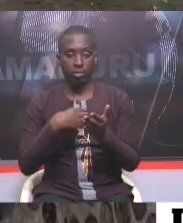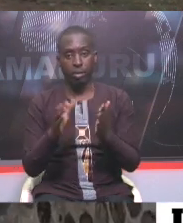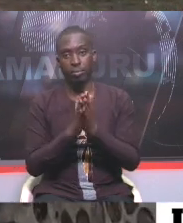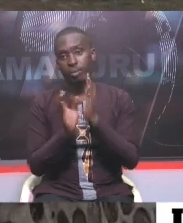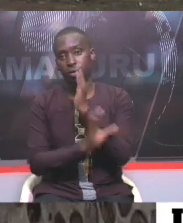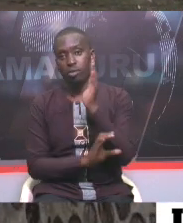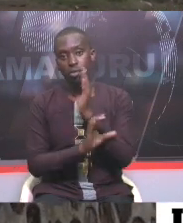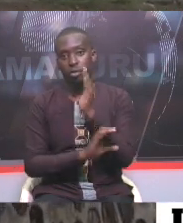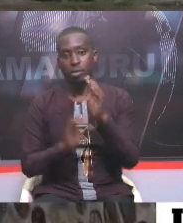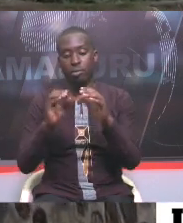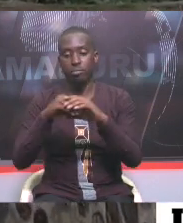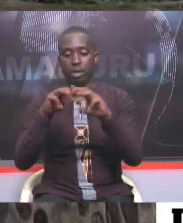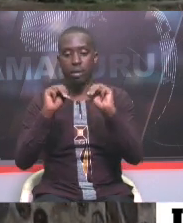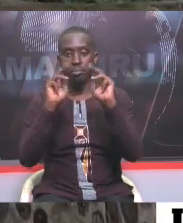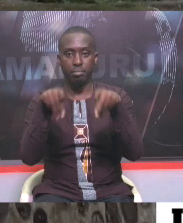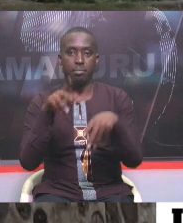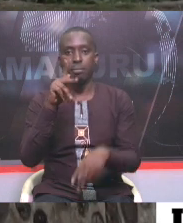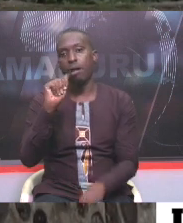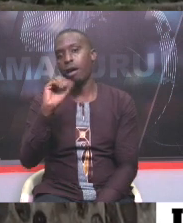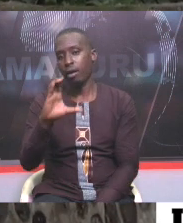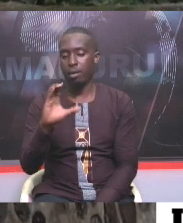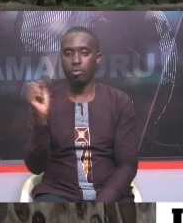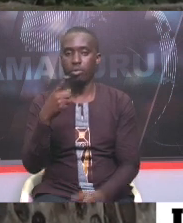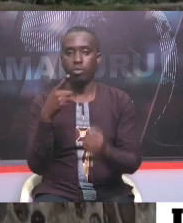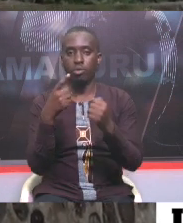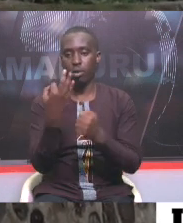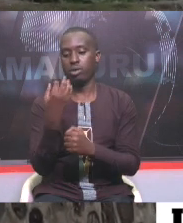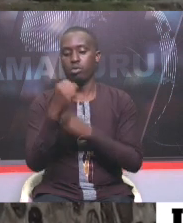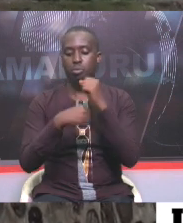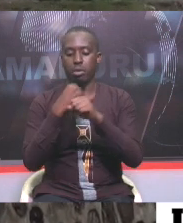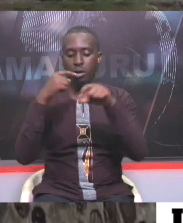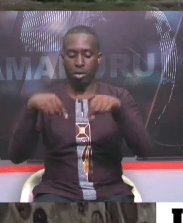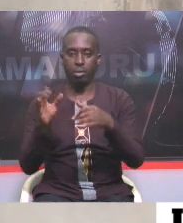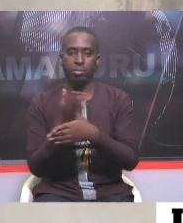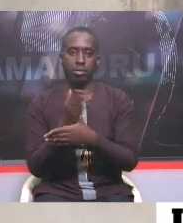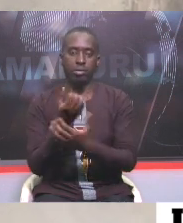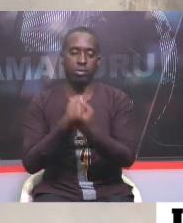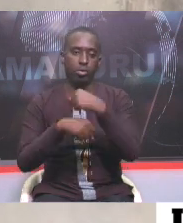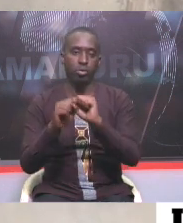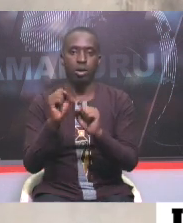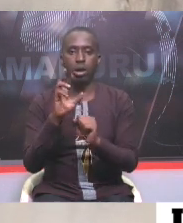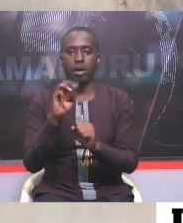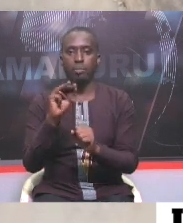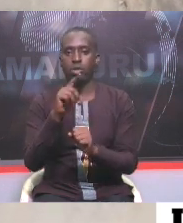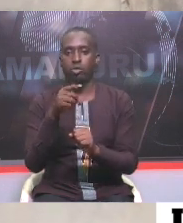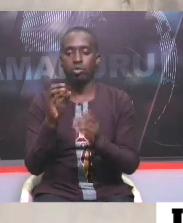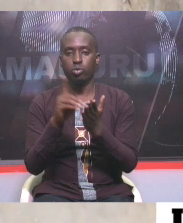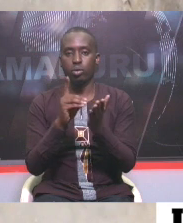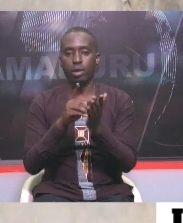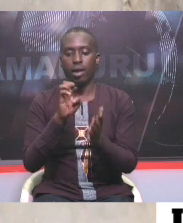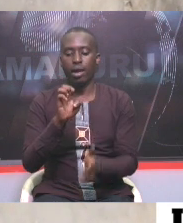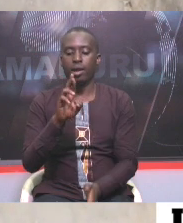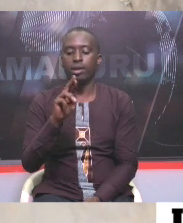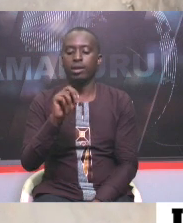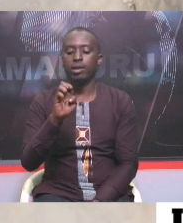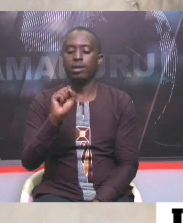n'umutungo by'igihugu mu nteko ishinga amategeko PAC. Mu kwezi kwa gatatu uyu mwaka minisitiri w'ibikorwa remezo Dr Nsabimana Ernest